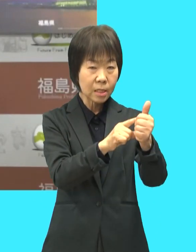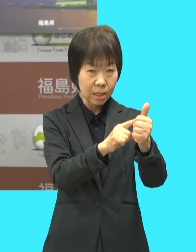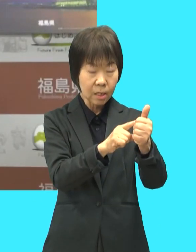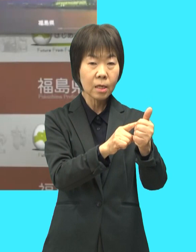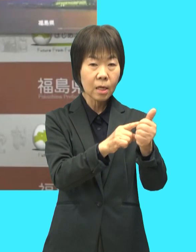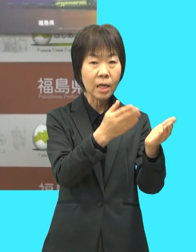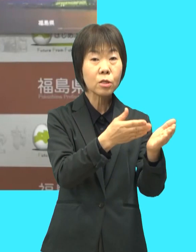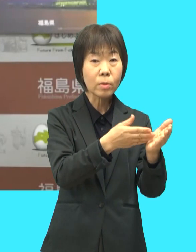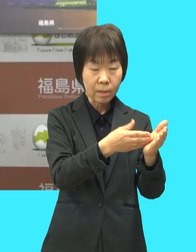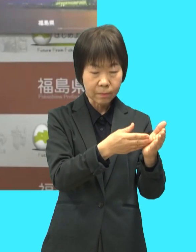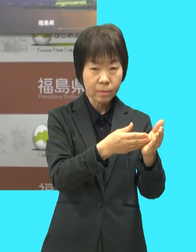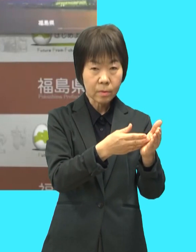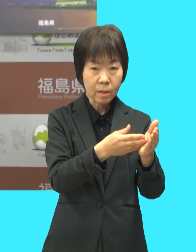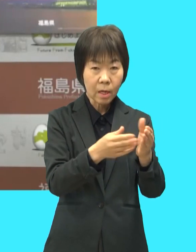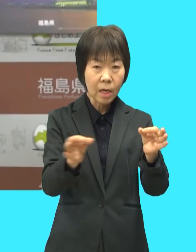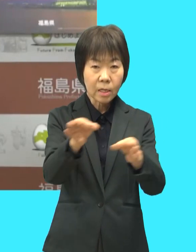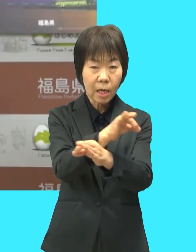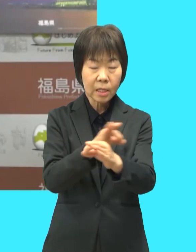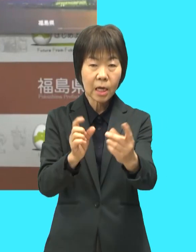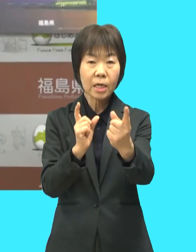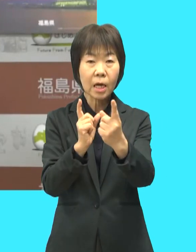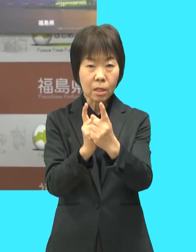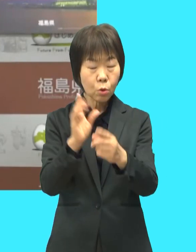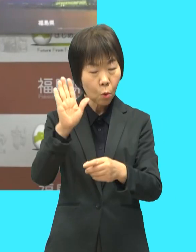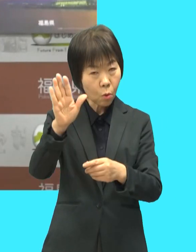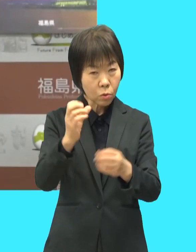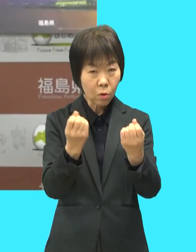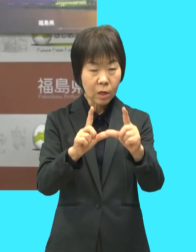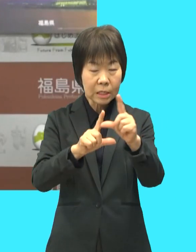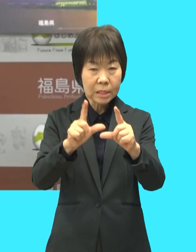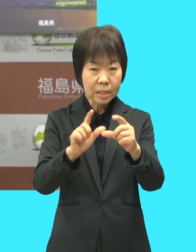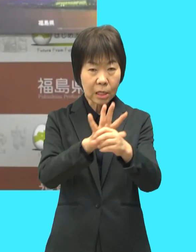、特に経済対策、今後の新型